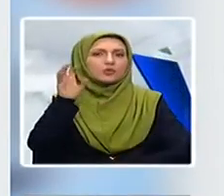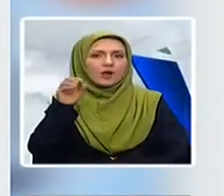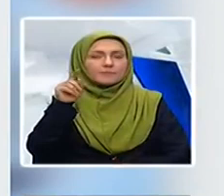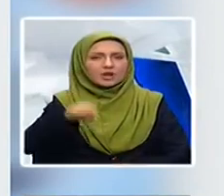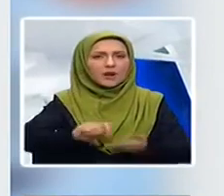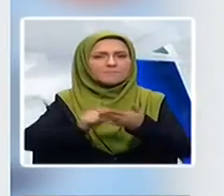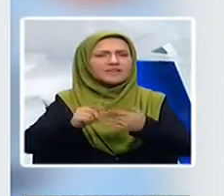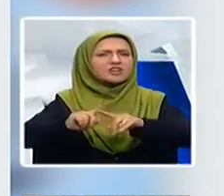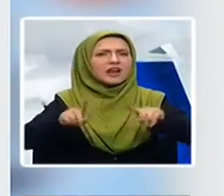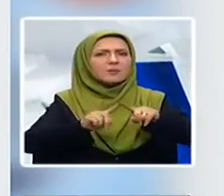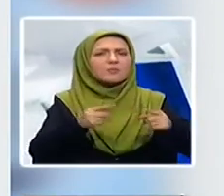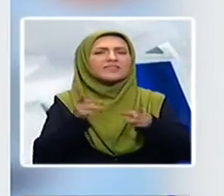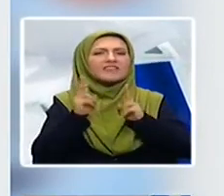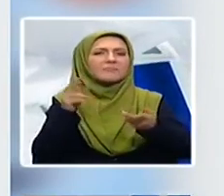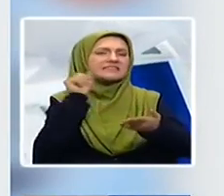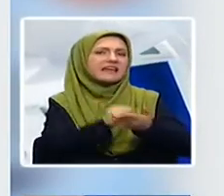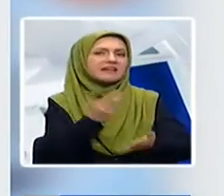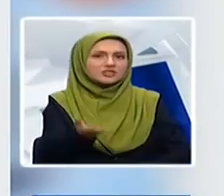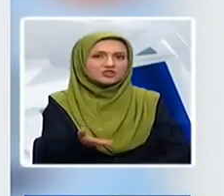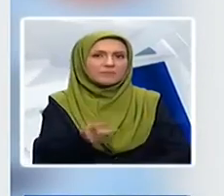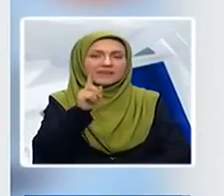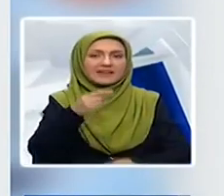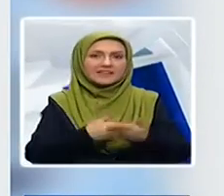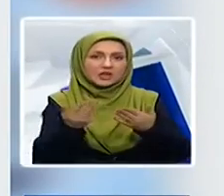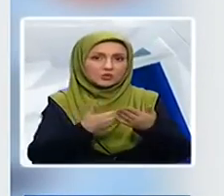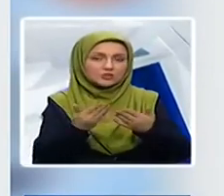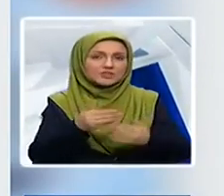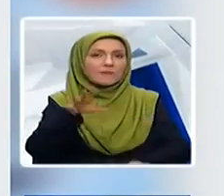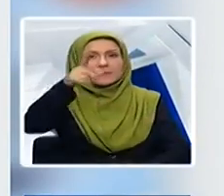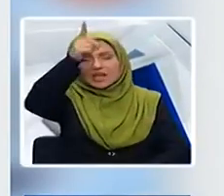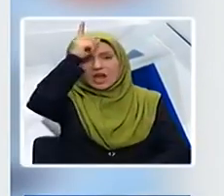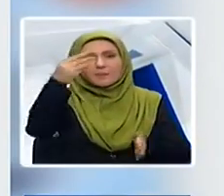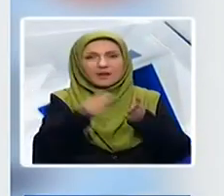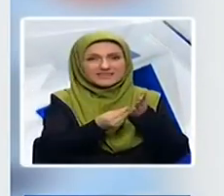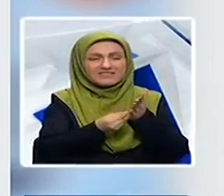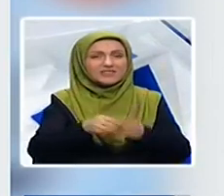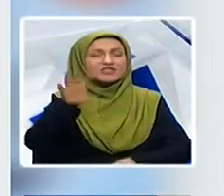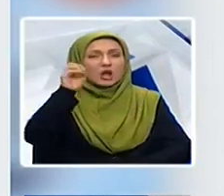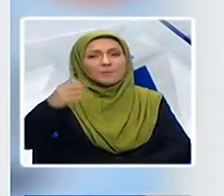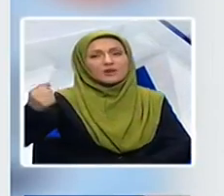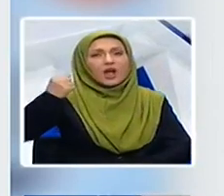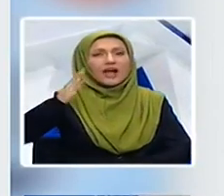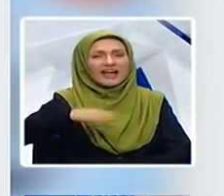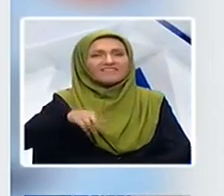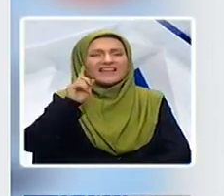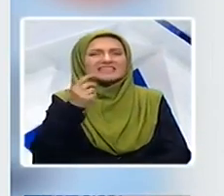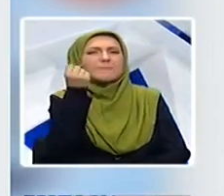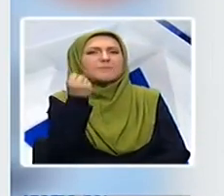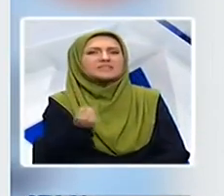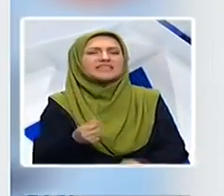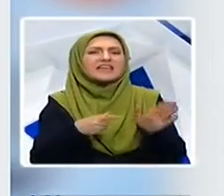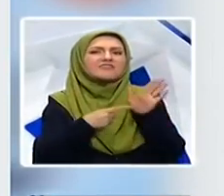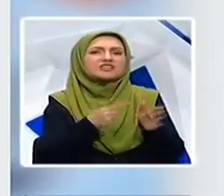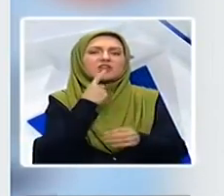شد. مجله فرانکفورتر آلگماینه با تیتر ابرقدرت بیمار چگونه ویروس کرونا ضعف‌های